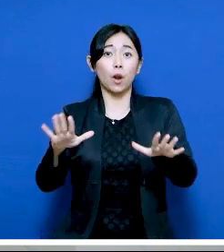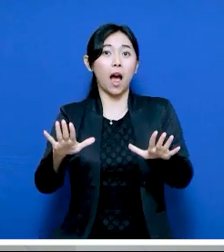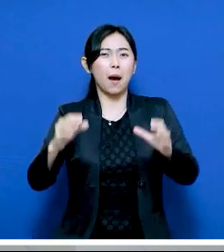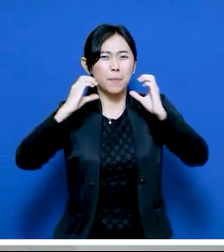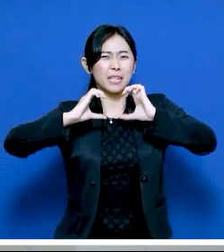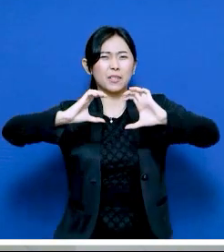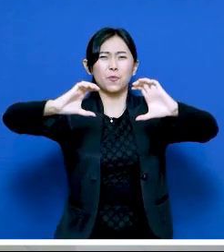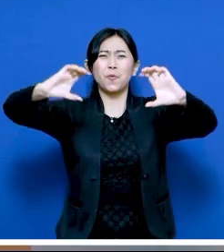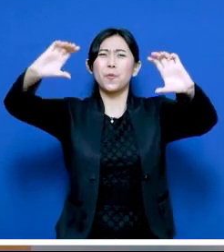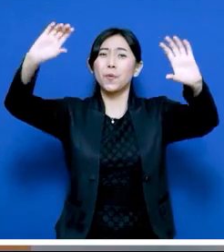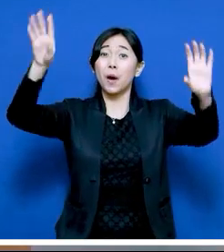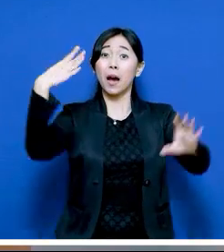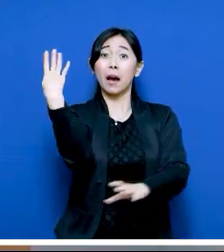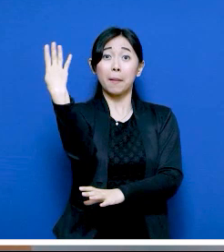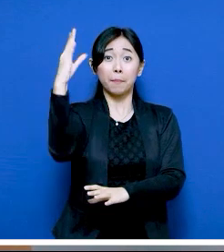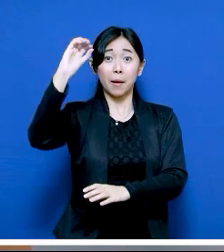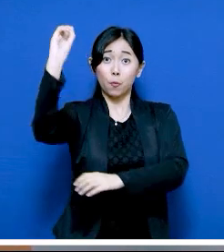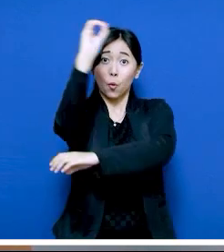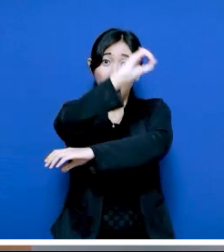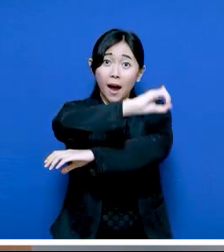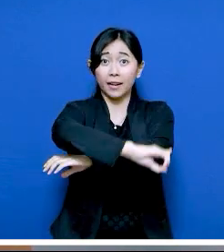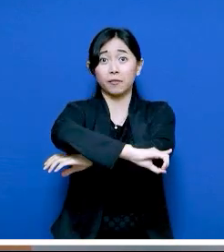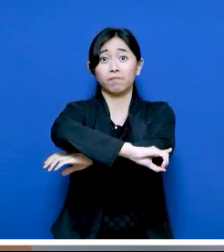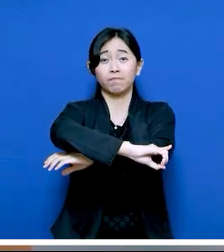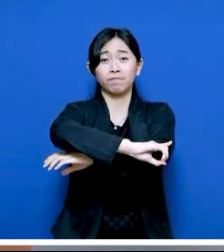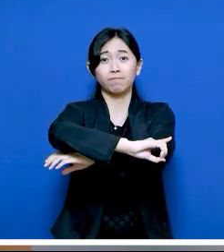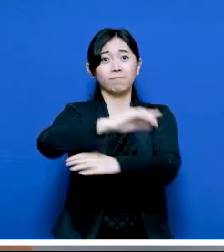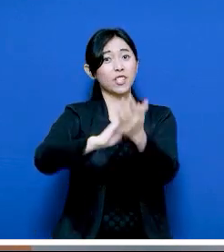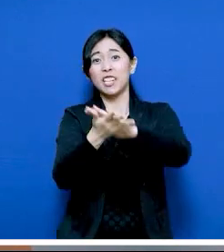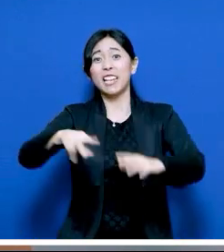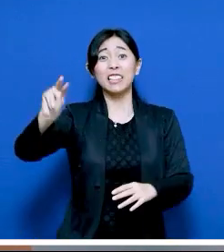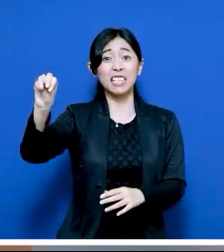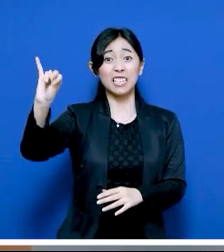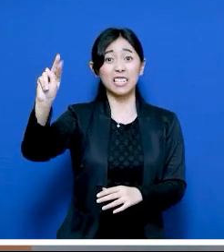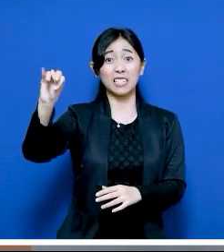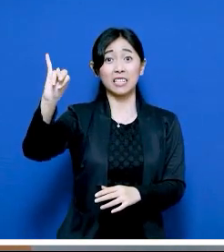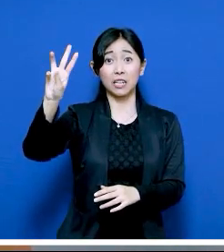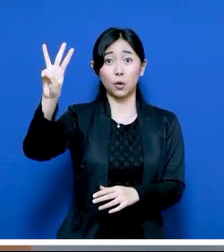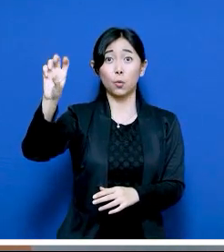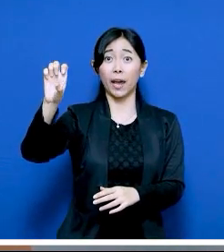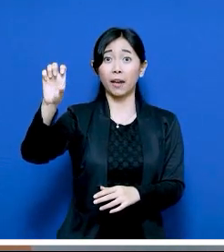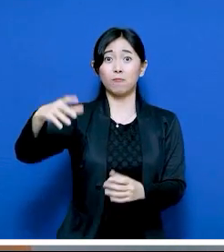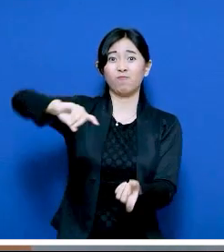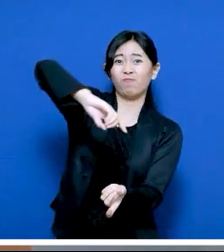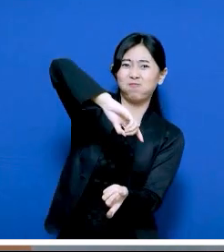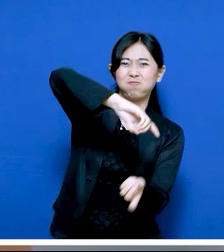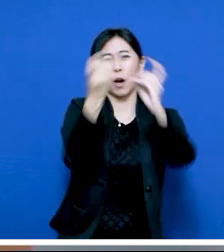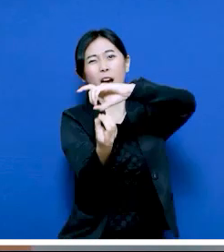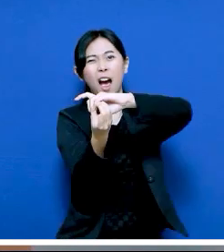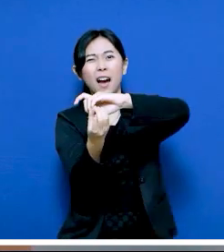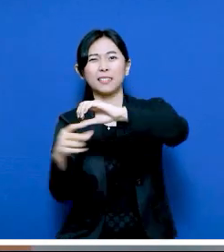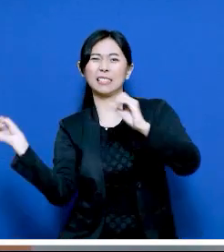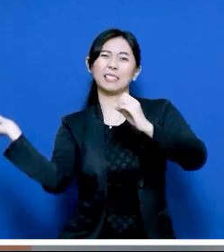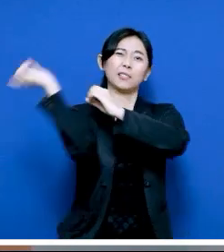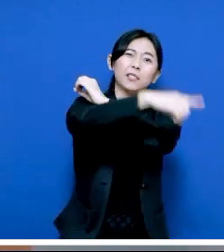berseru, 40 hari lagi, maka Niniwe akan ditunggang balikkan.